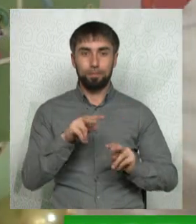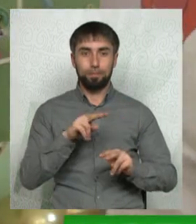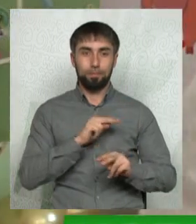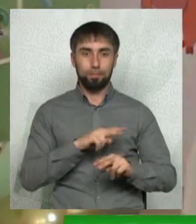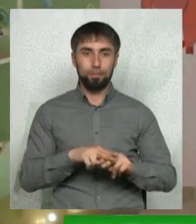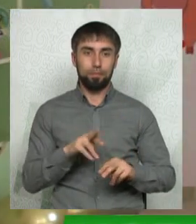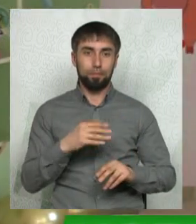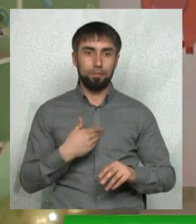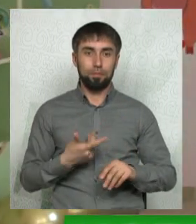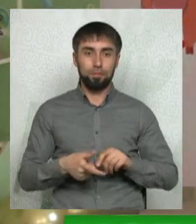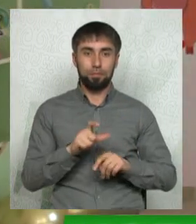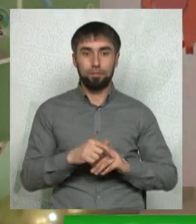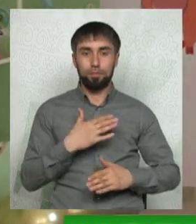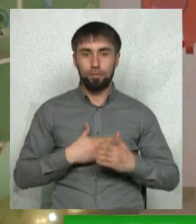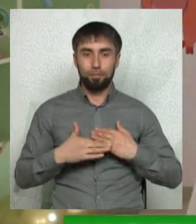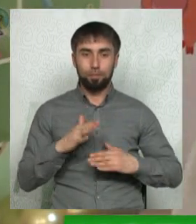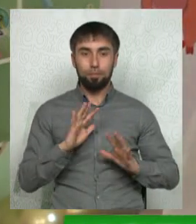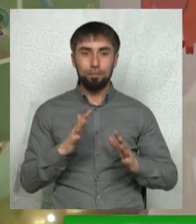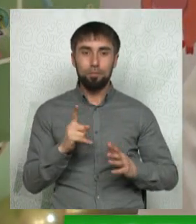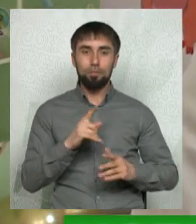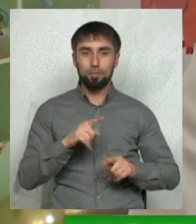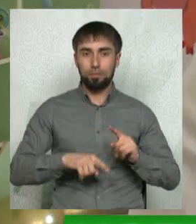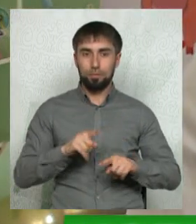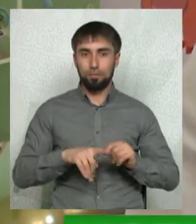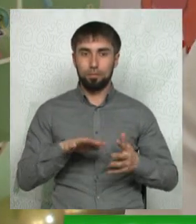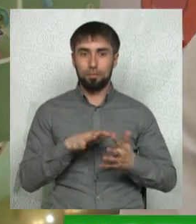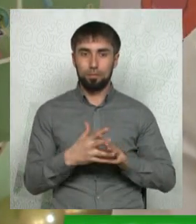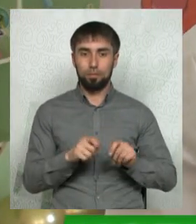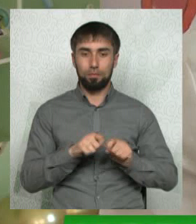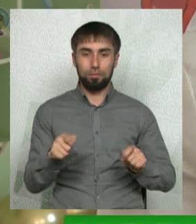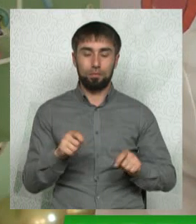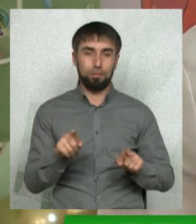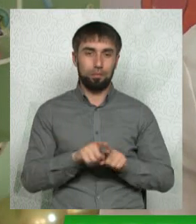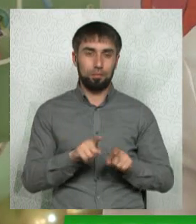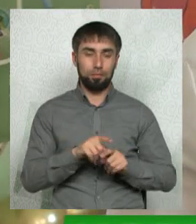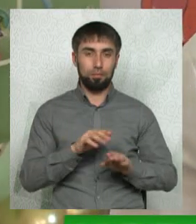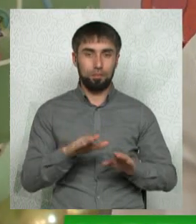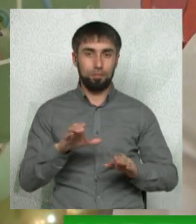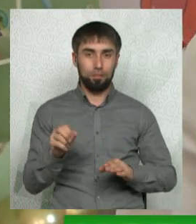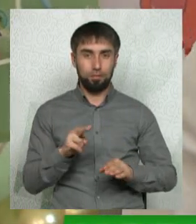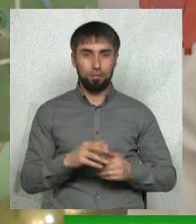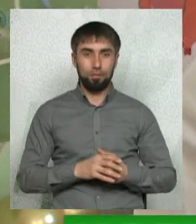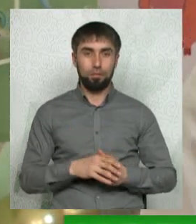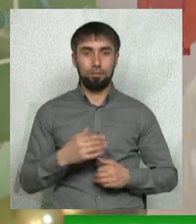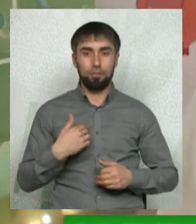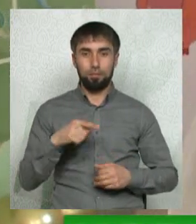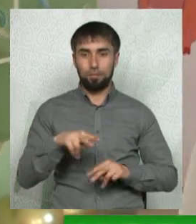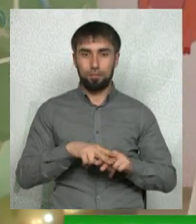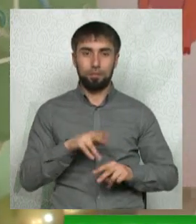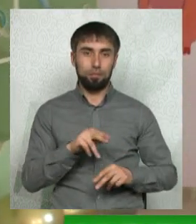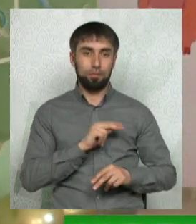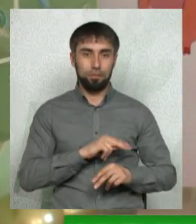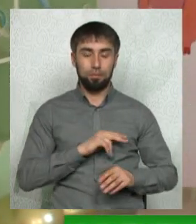Для нас это очень радостное событие, что в родном селе открылся такой замечательный детский садик. И я тут буду